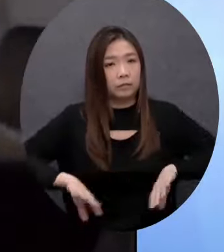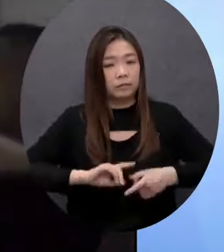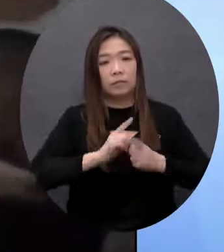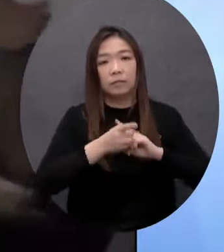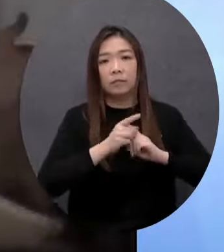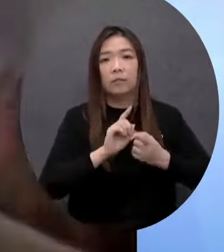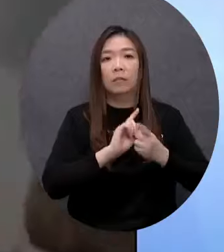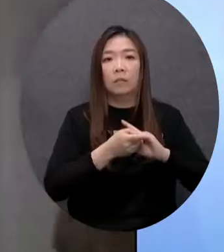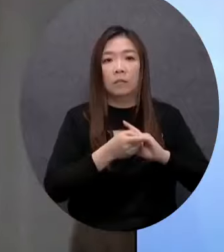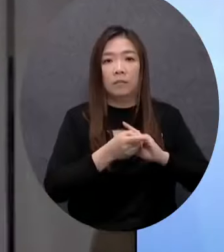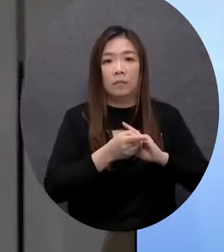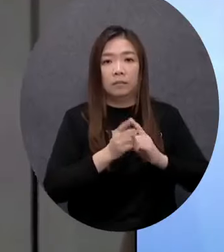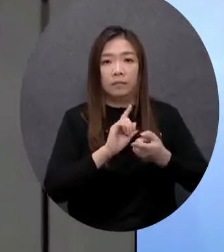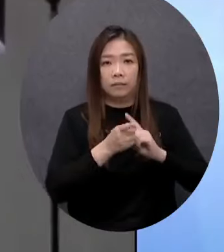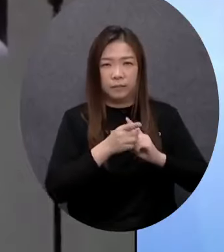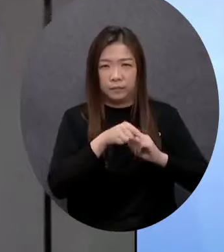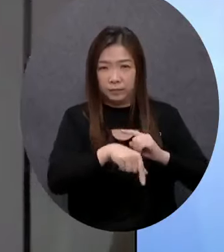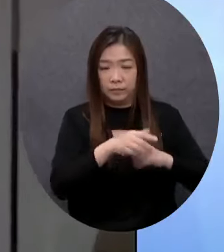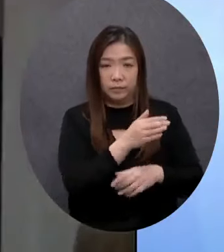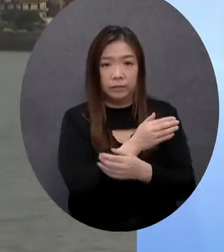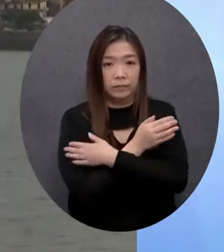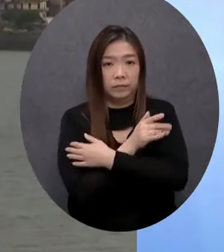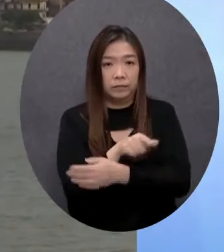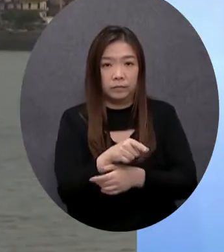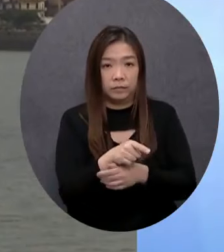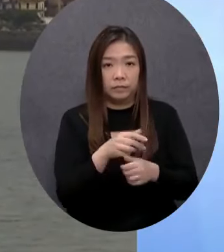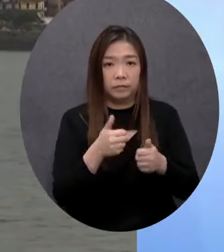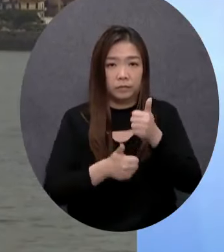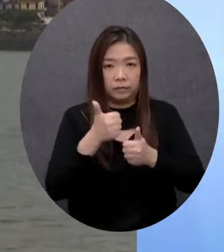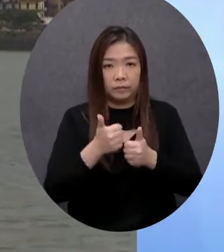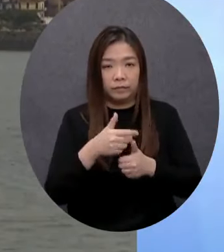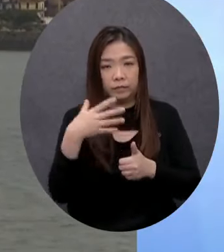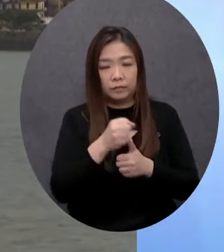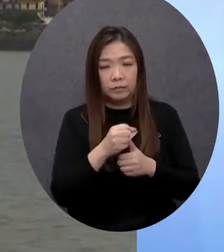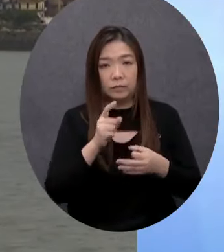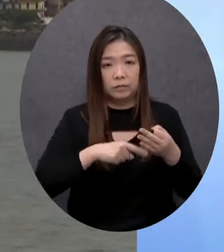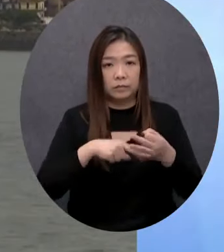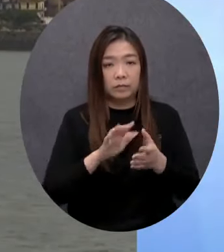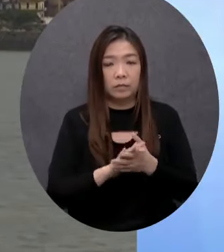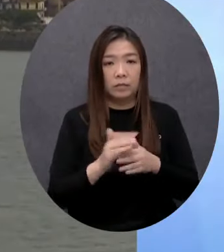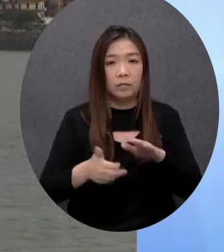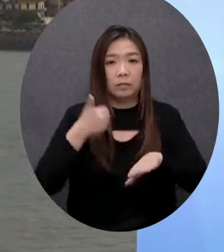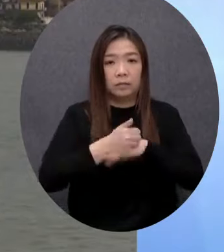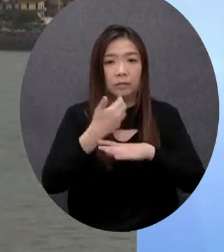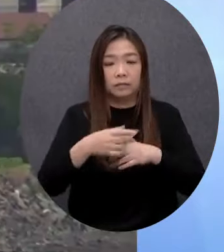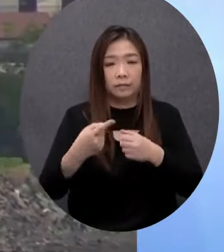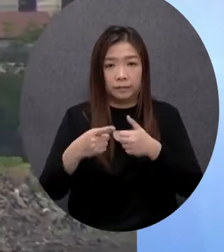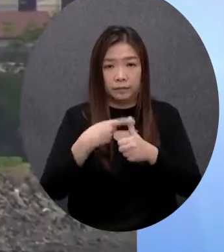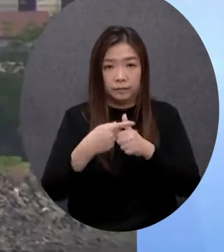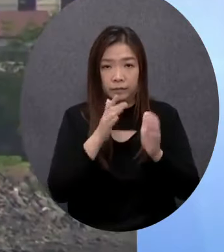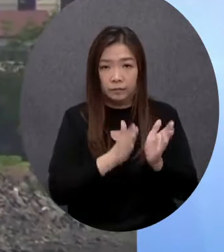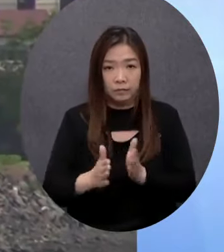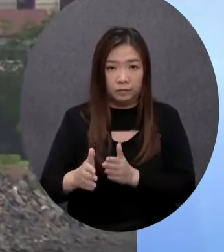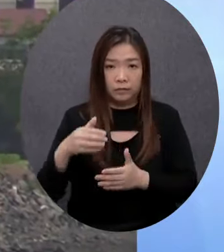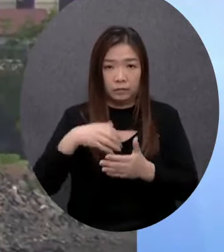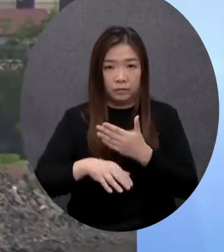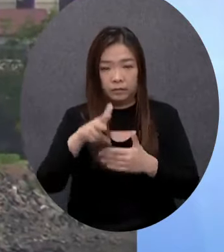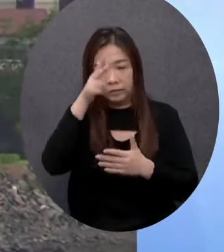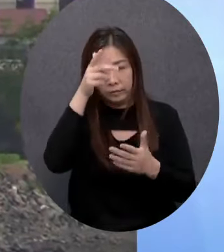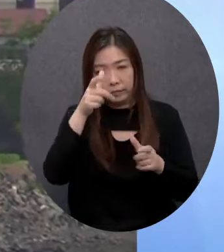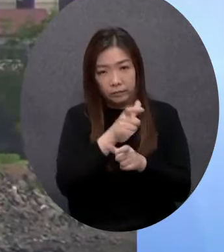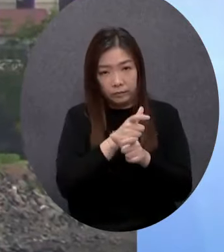翼的实现目标党角逐总统。預計穆里諾上任後首要處理國內經濟和貪